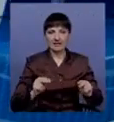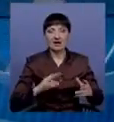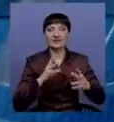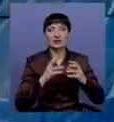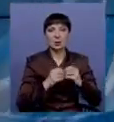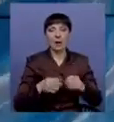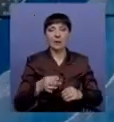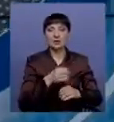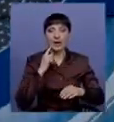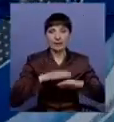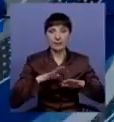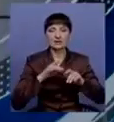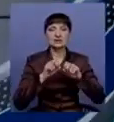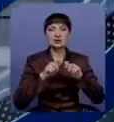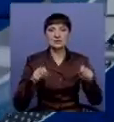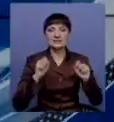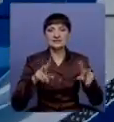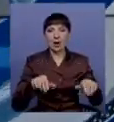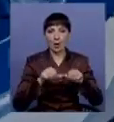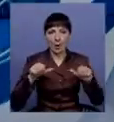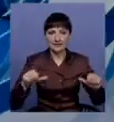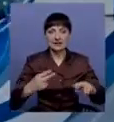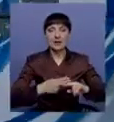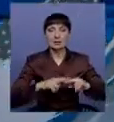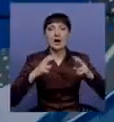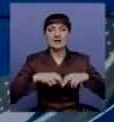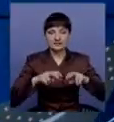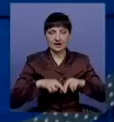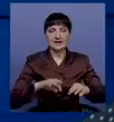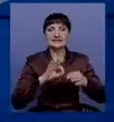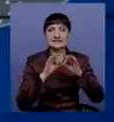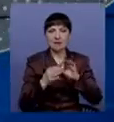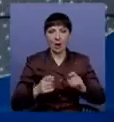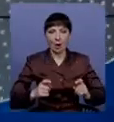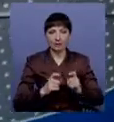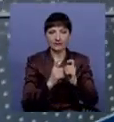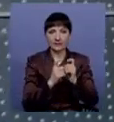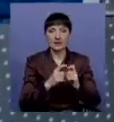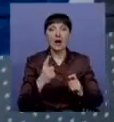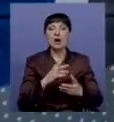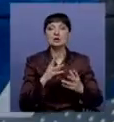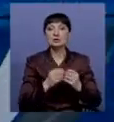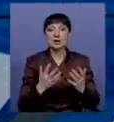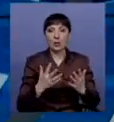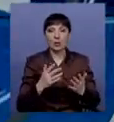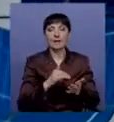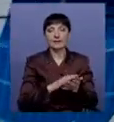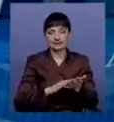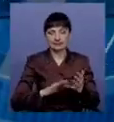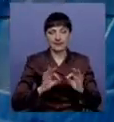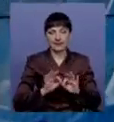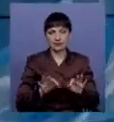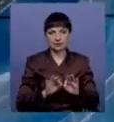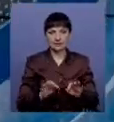при областном акимате была создана специальная комиссия, которая разбирается в деталях конфликта. О первых результатах расследования расскажет